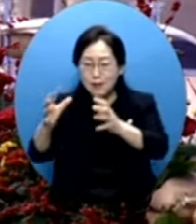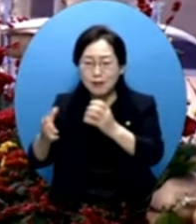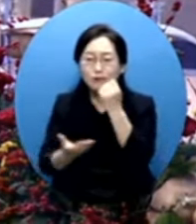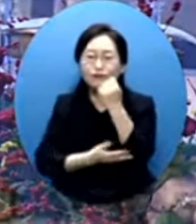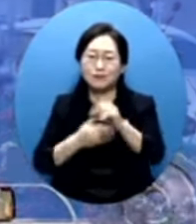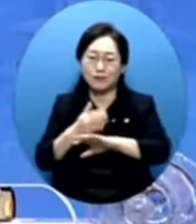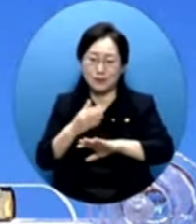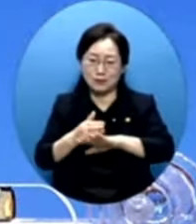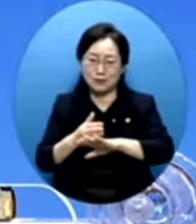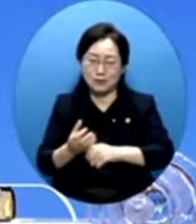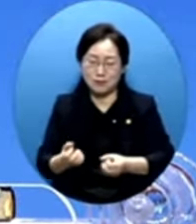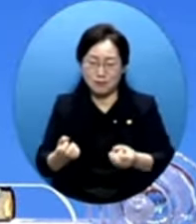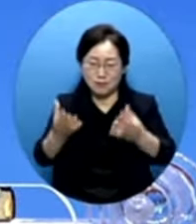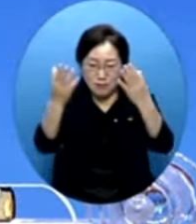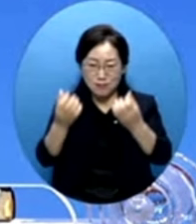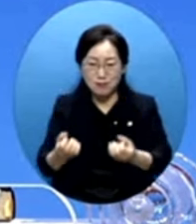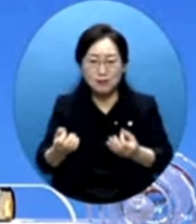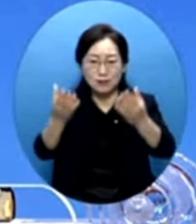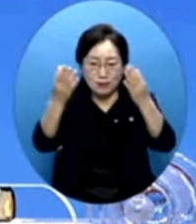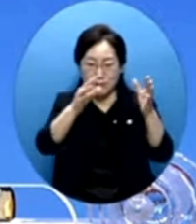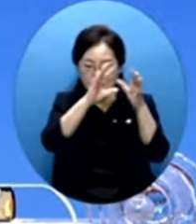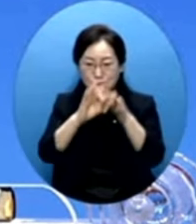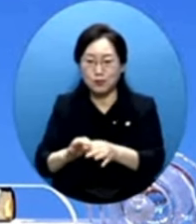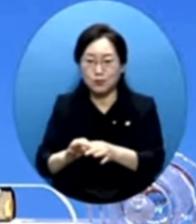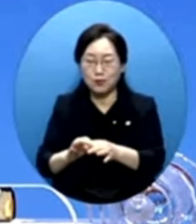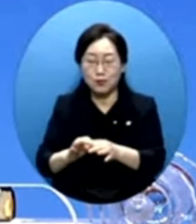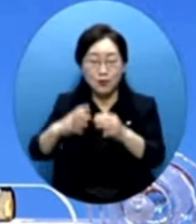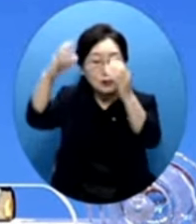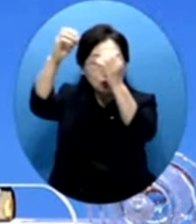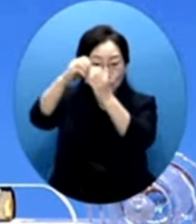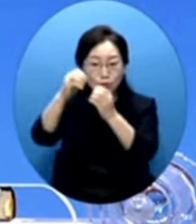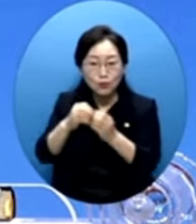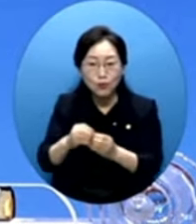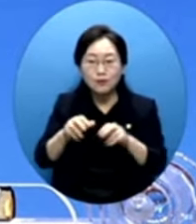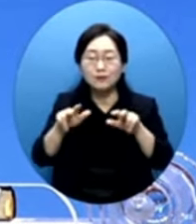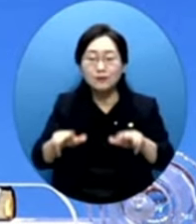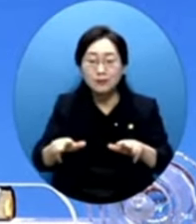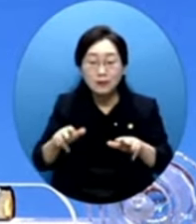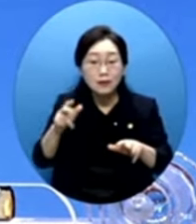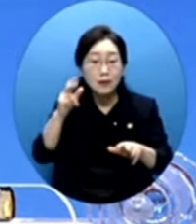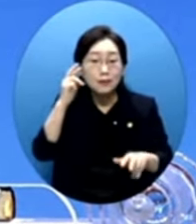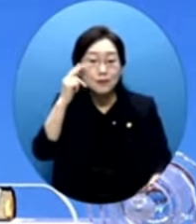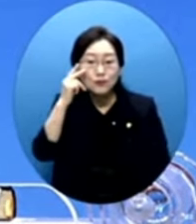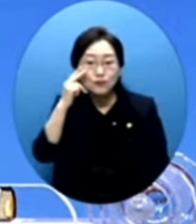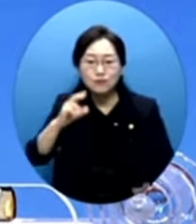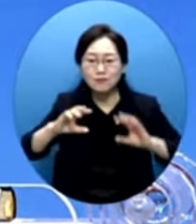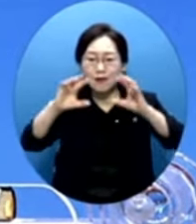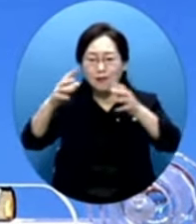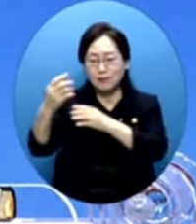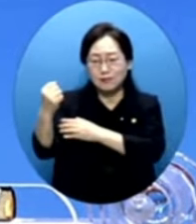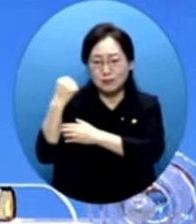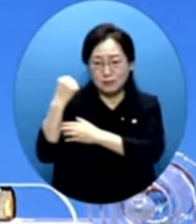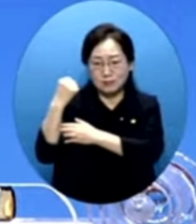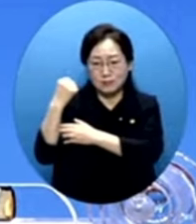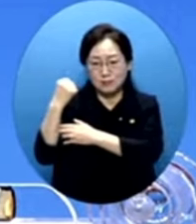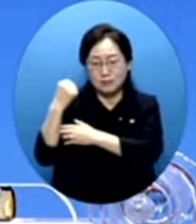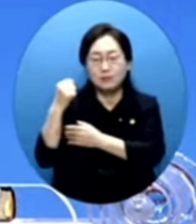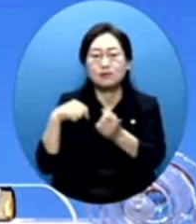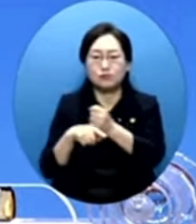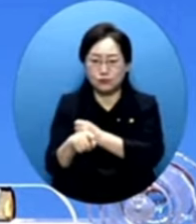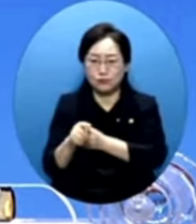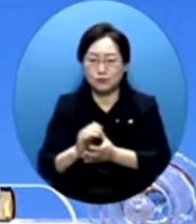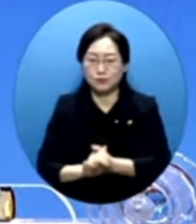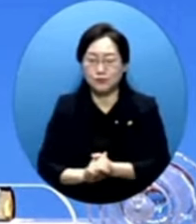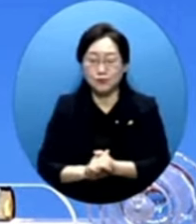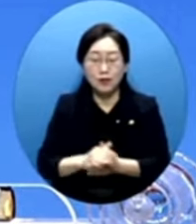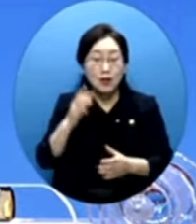되었고이 감사의 전통이 오늘날 미국을 세계 최대 강대국으로 만들어 놓은 것입니다 미국의